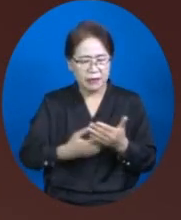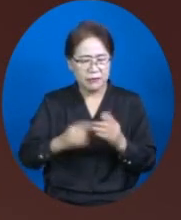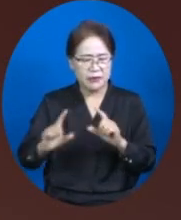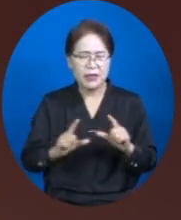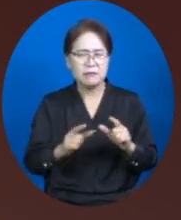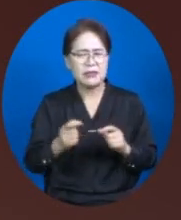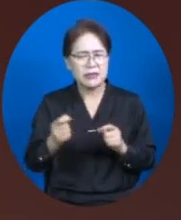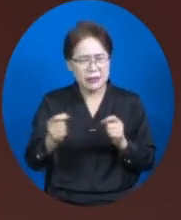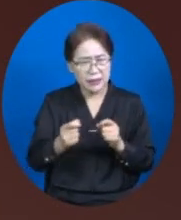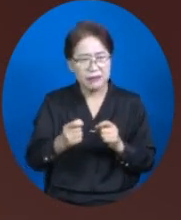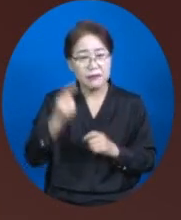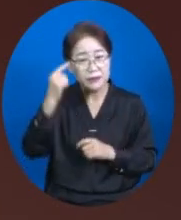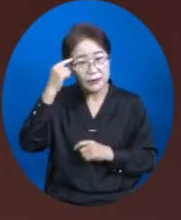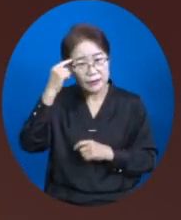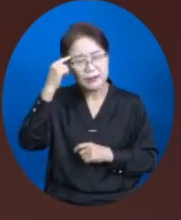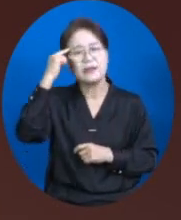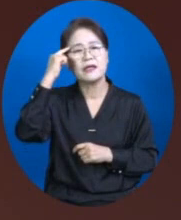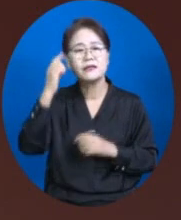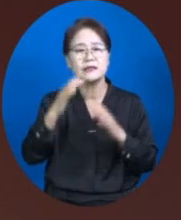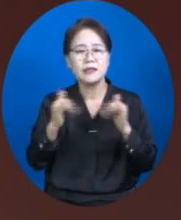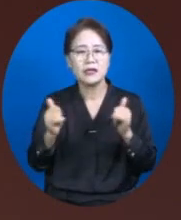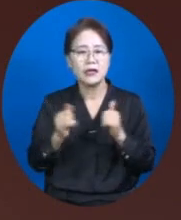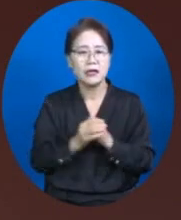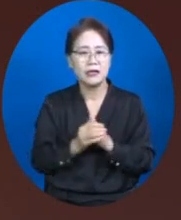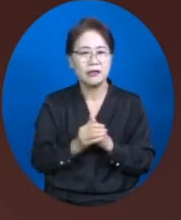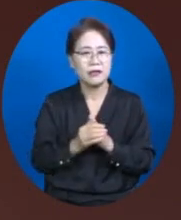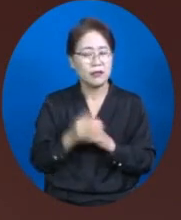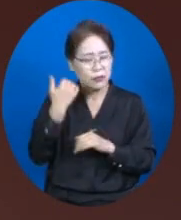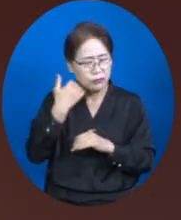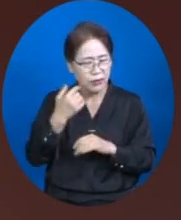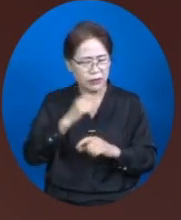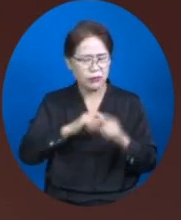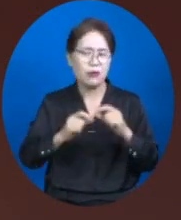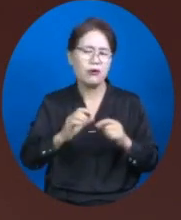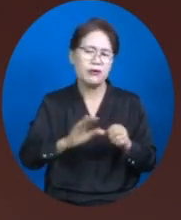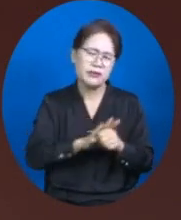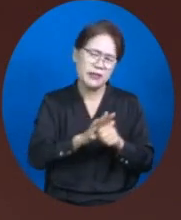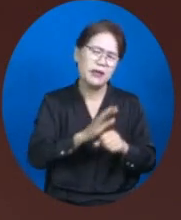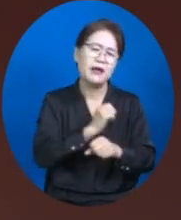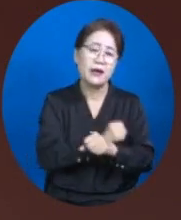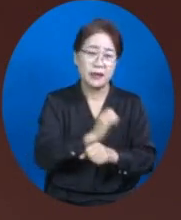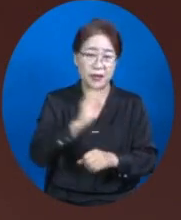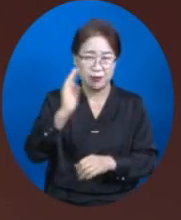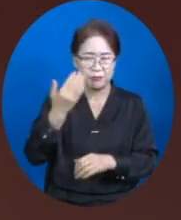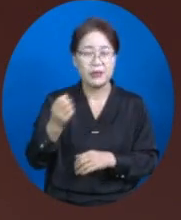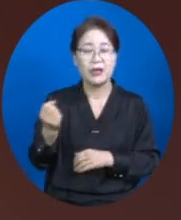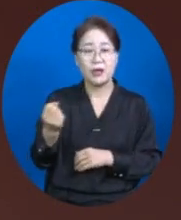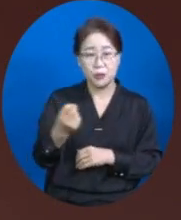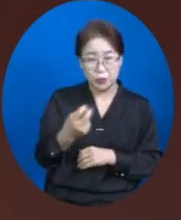사람은 어때요 이전보다 누군가를 더 사랑한다는 거야 또